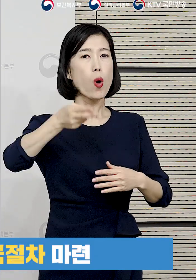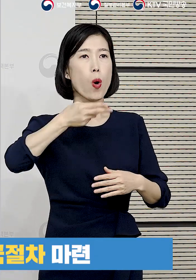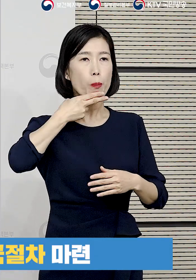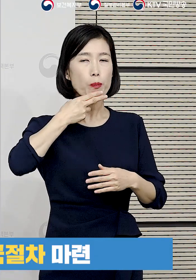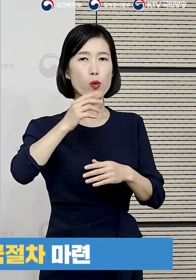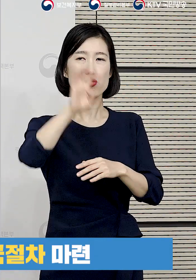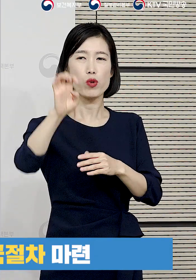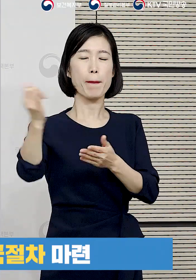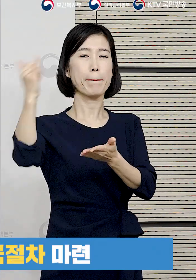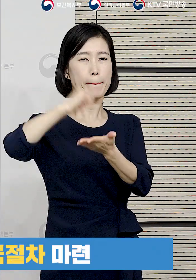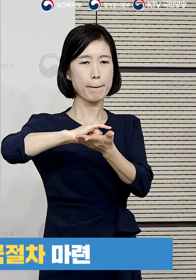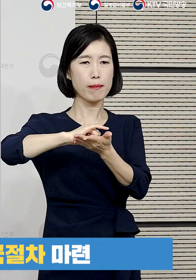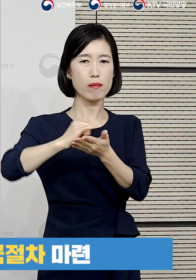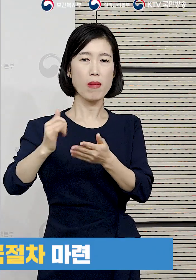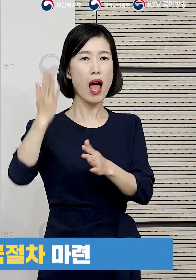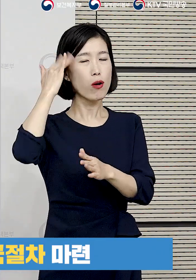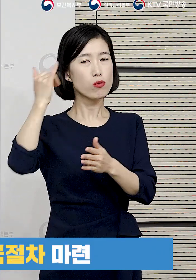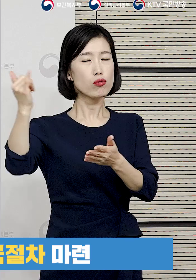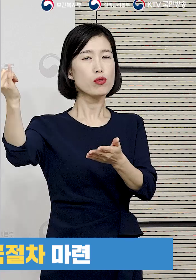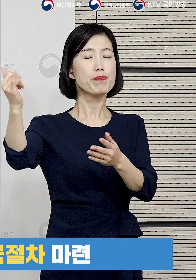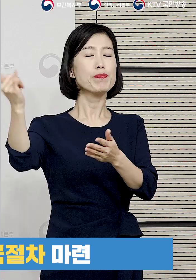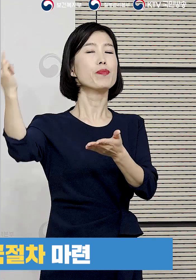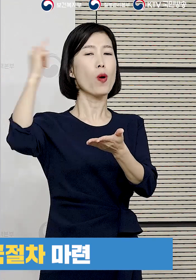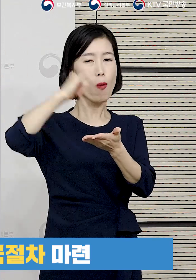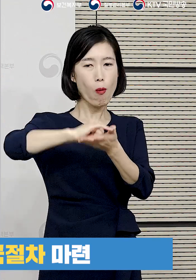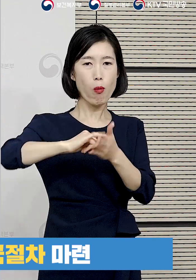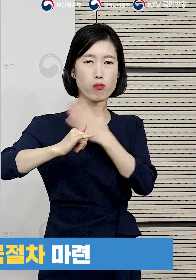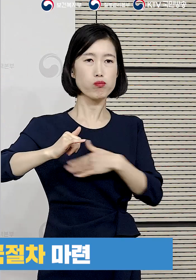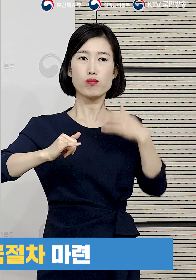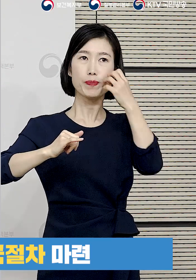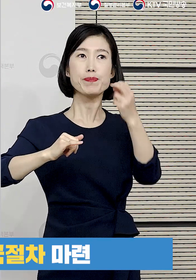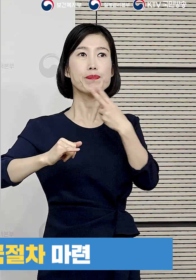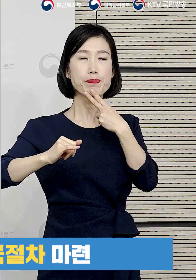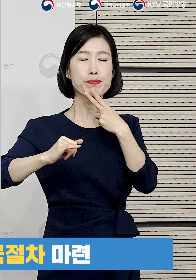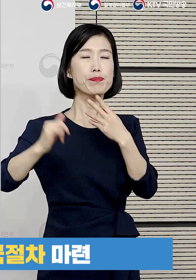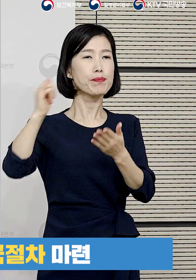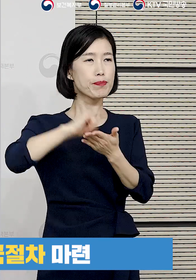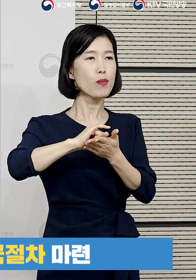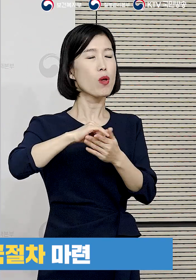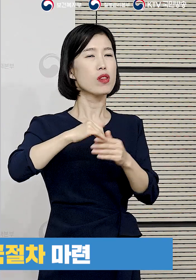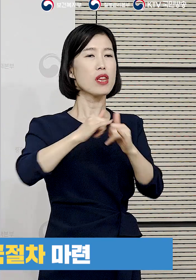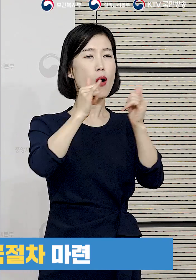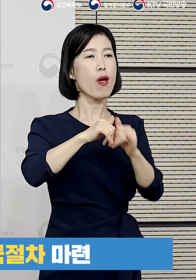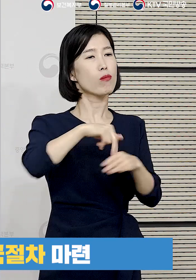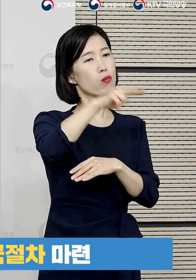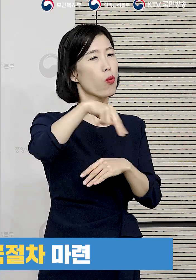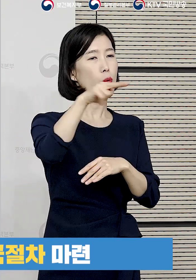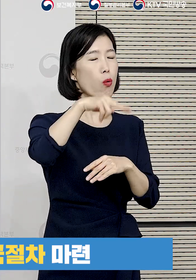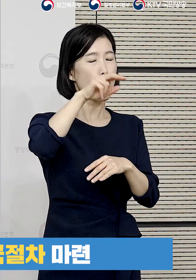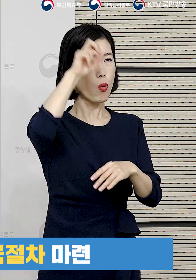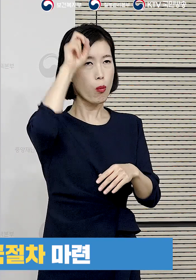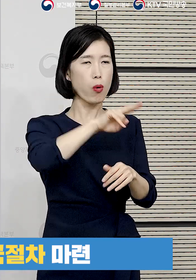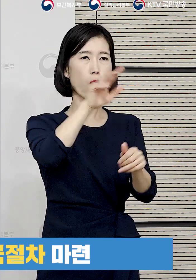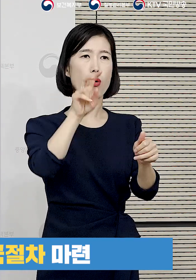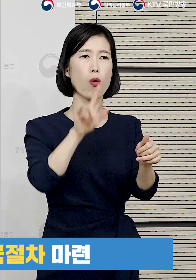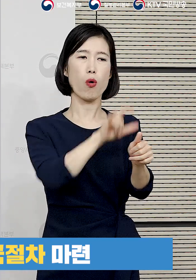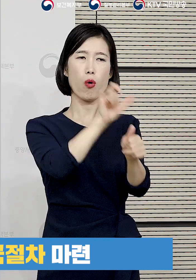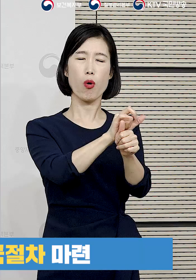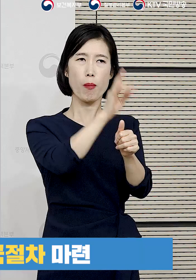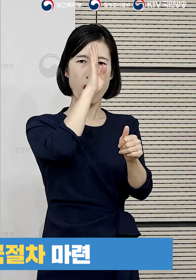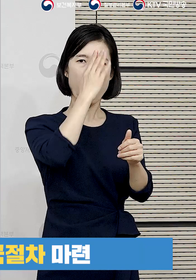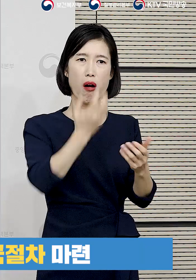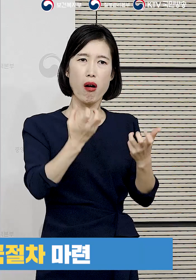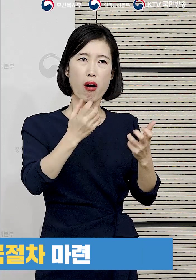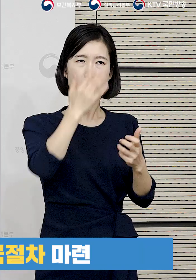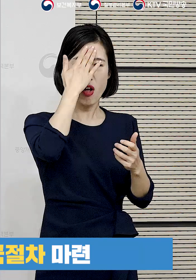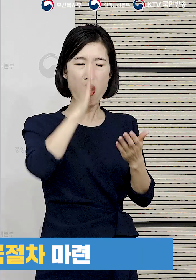입국자 입국을 할 당시에는 아무런 증상이 없다가 국내 이제 지역 사회로 와서 증상이 나오는 경우와